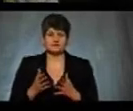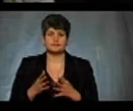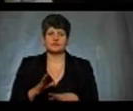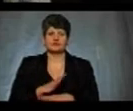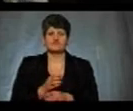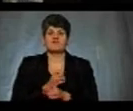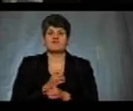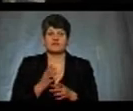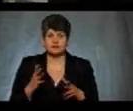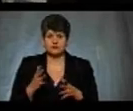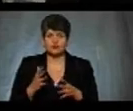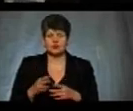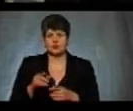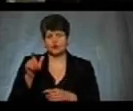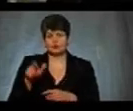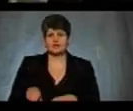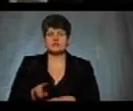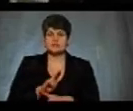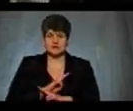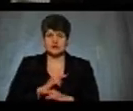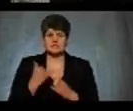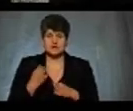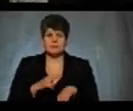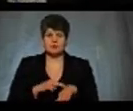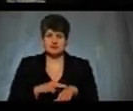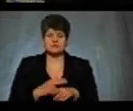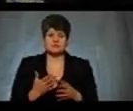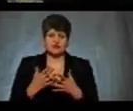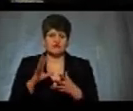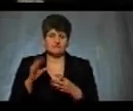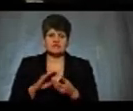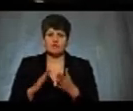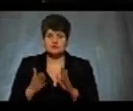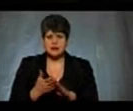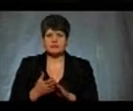відбувся вибух. В результаті людина загинула. Зараз поліцейські встановлюють всі